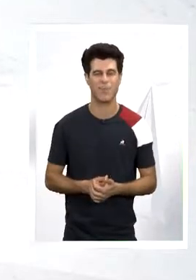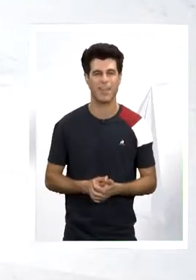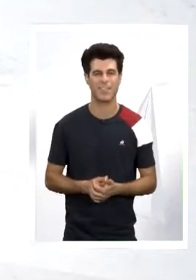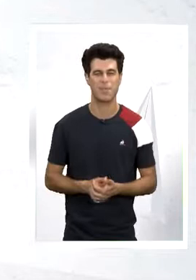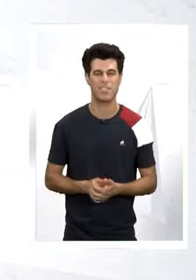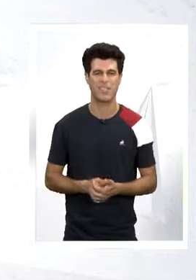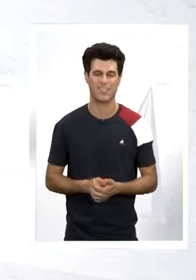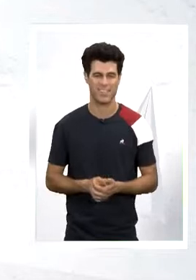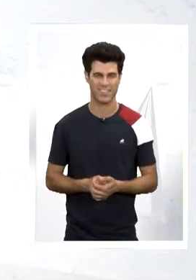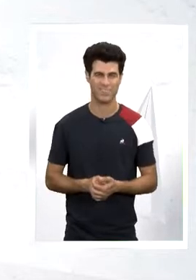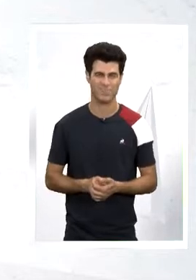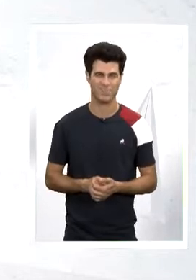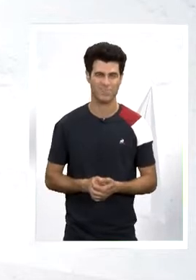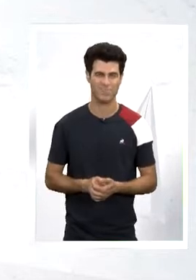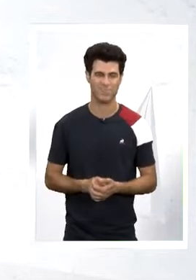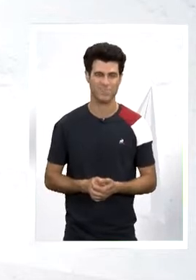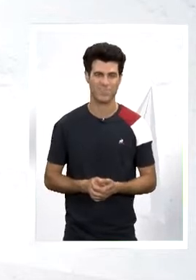לאה ומאיר, את סבא וסבתא.